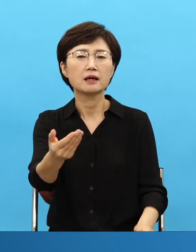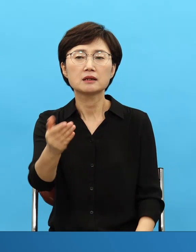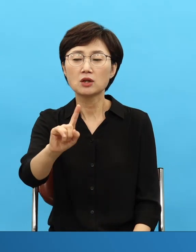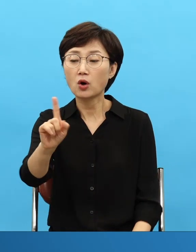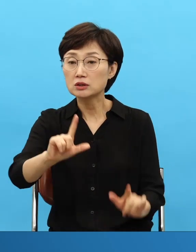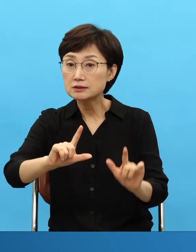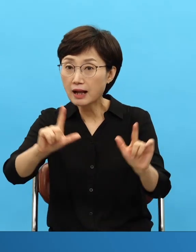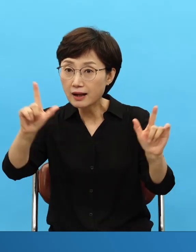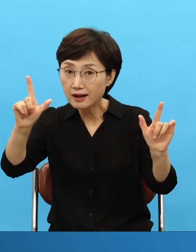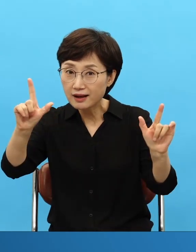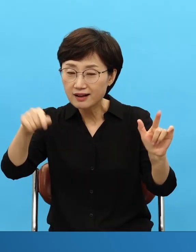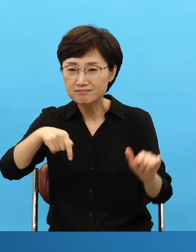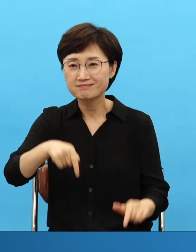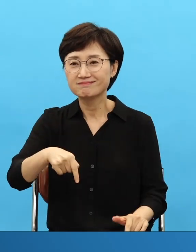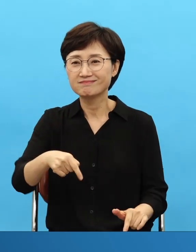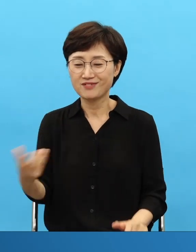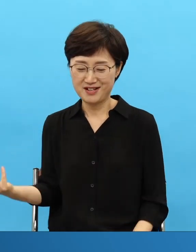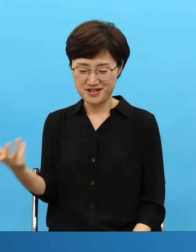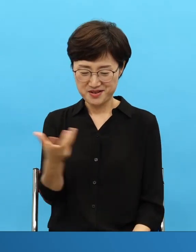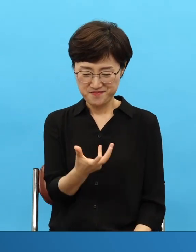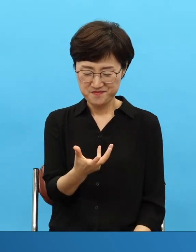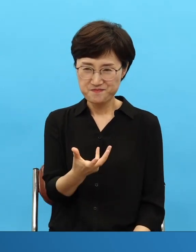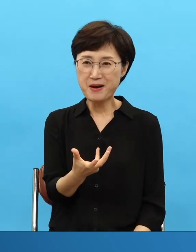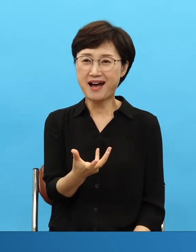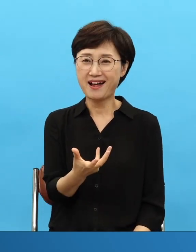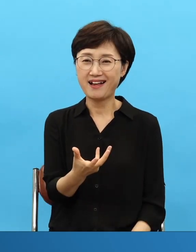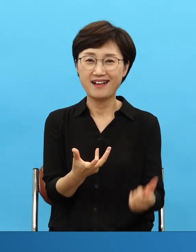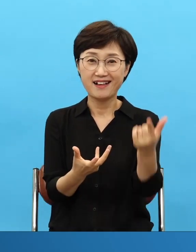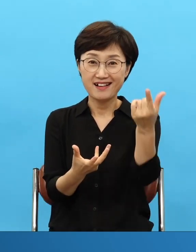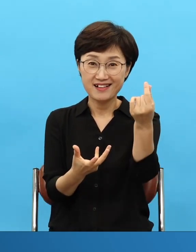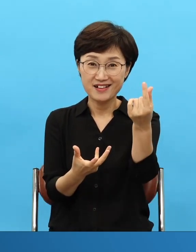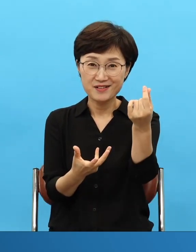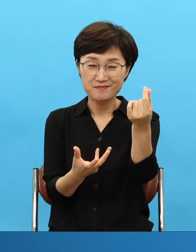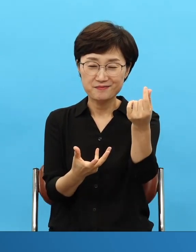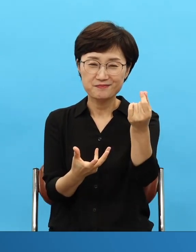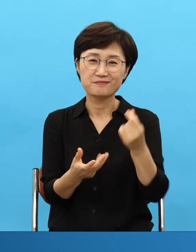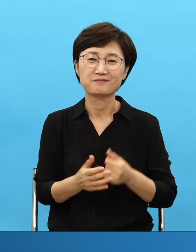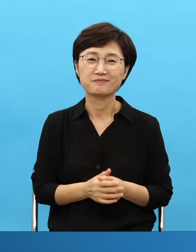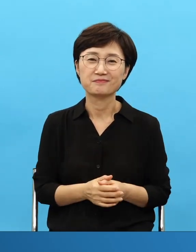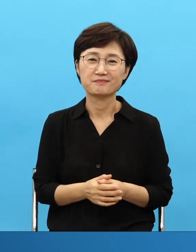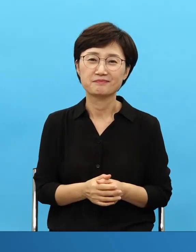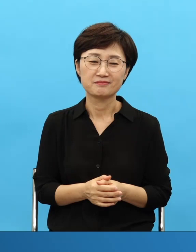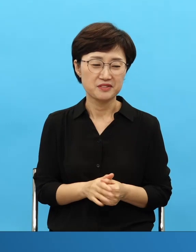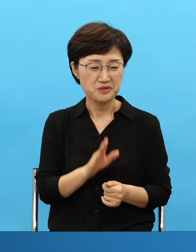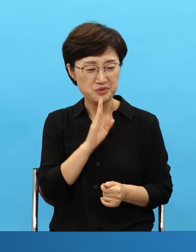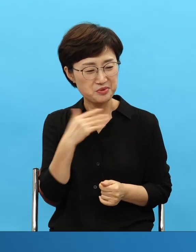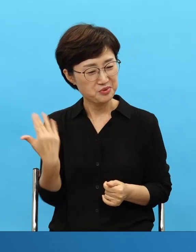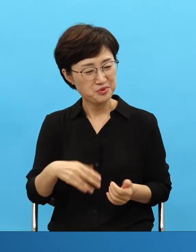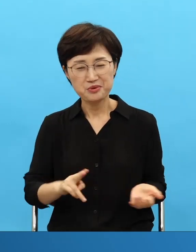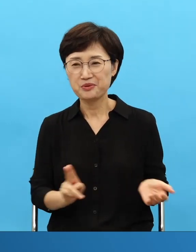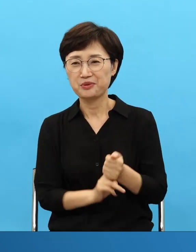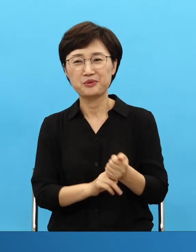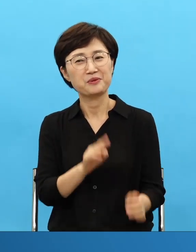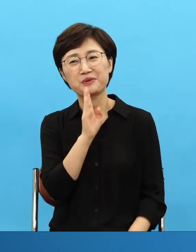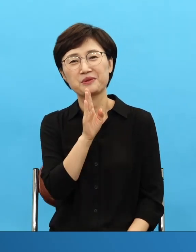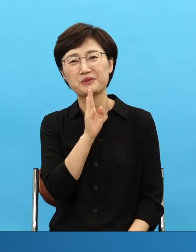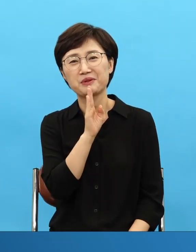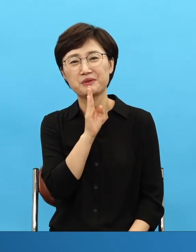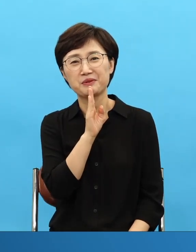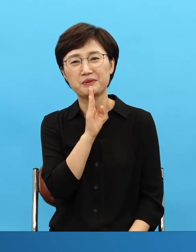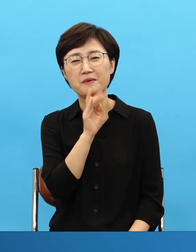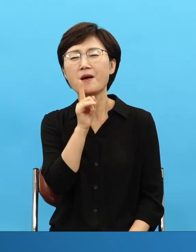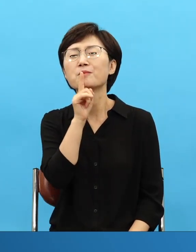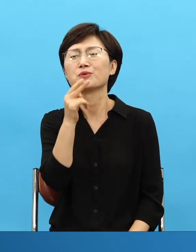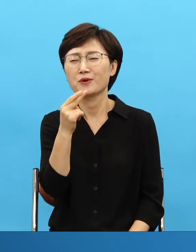저와 여러분이 여기 와 있어요 지금요. But then we come to our senses and we realize you and I are here in this very 놀라운 일이죠. location. So how amazing is that? 물론